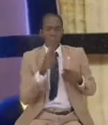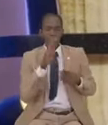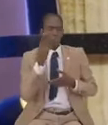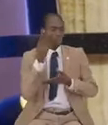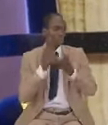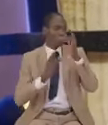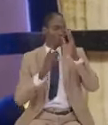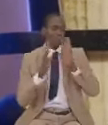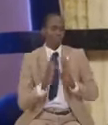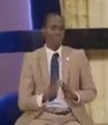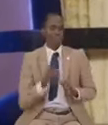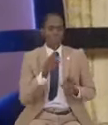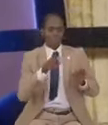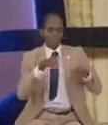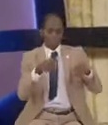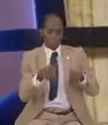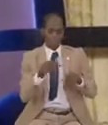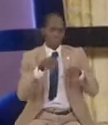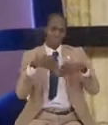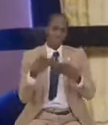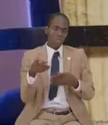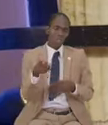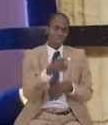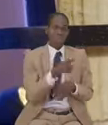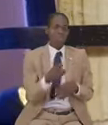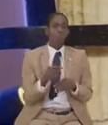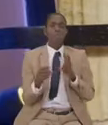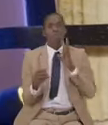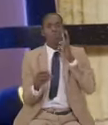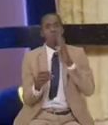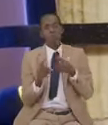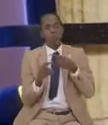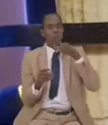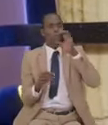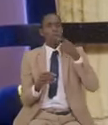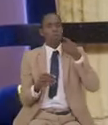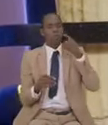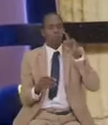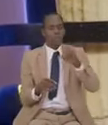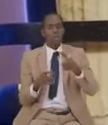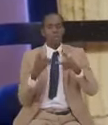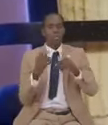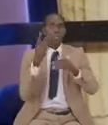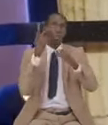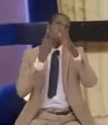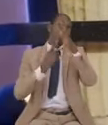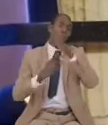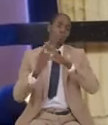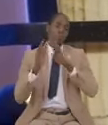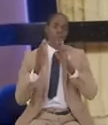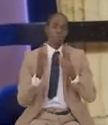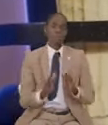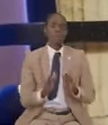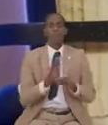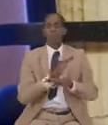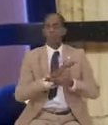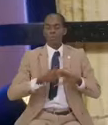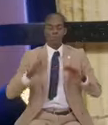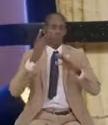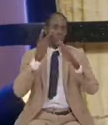et nazairien vous les avez fait boire et au Prophète vous avez donné cette ordre ne prophétisez pas